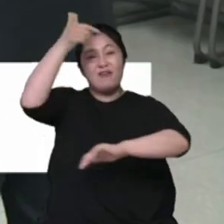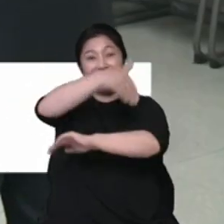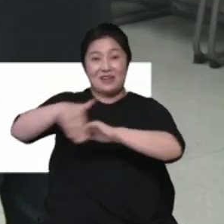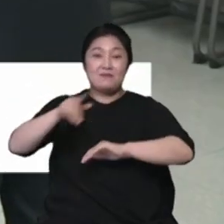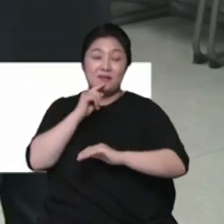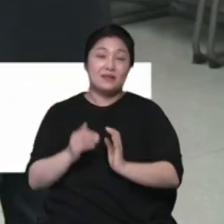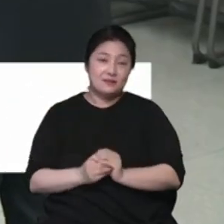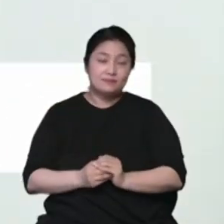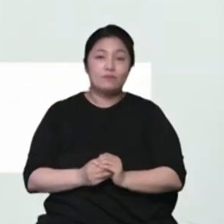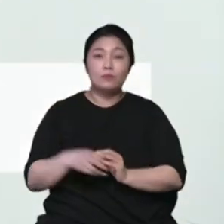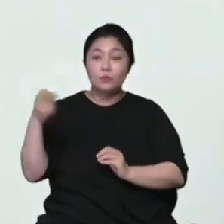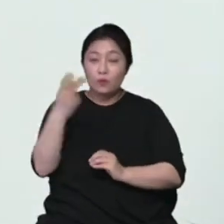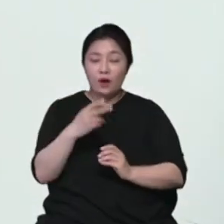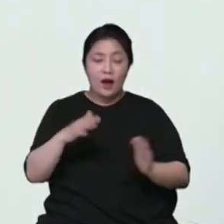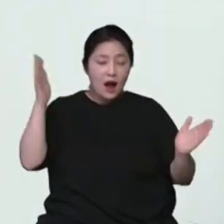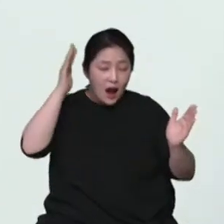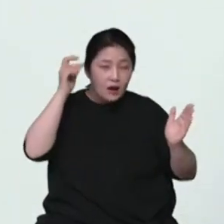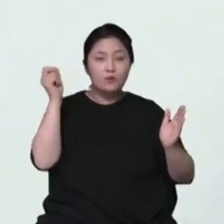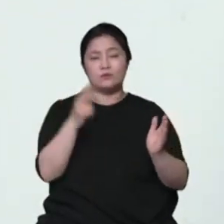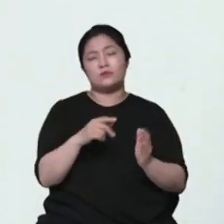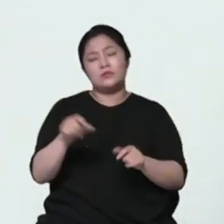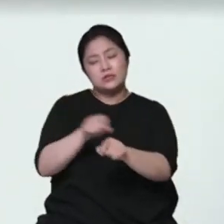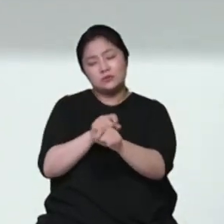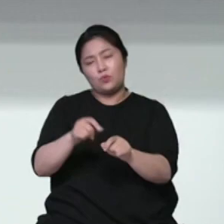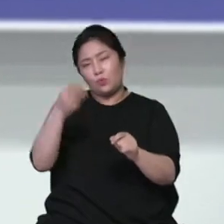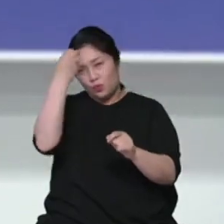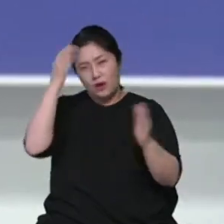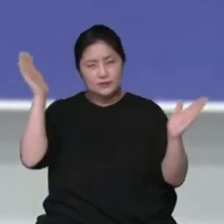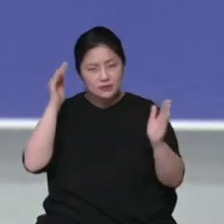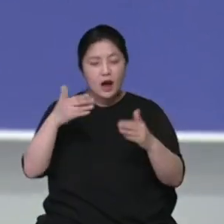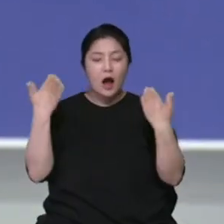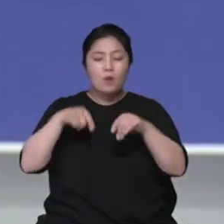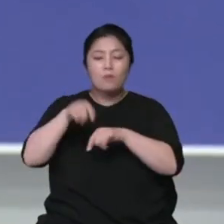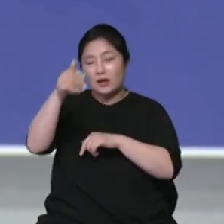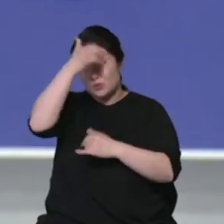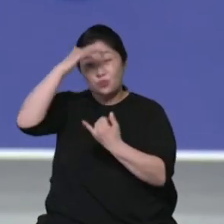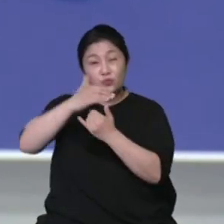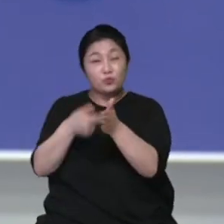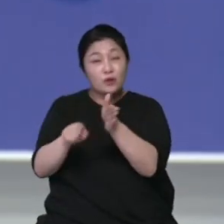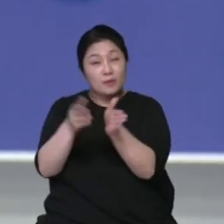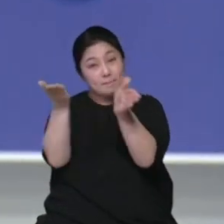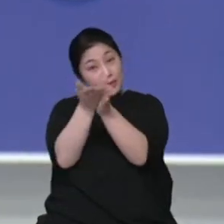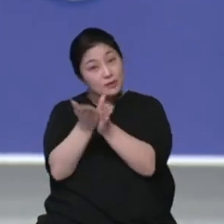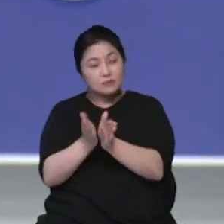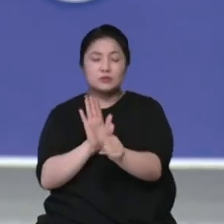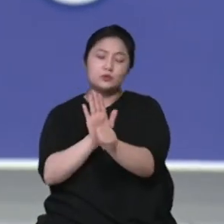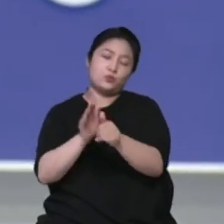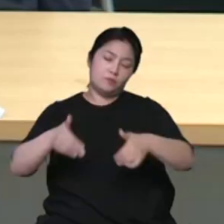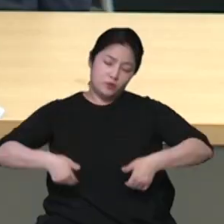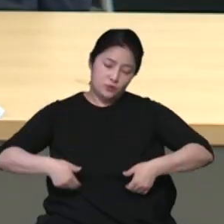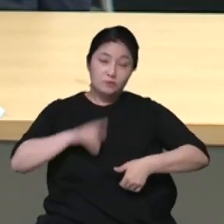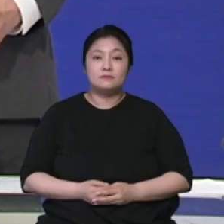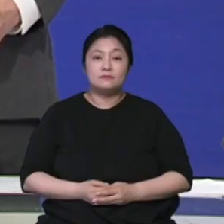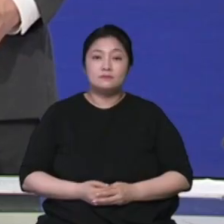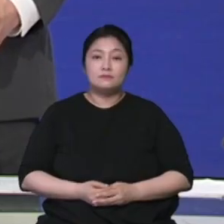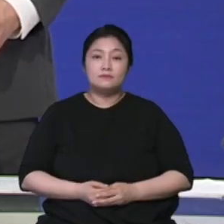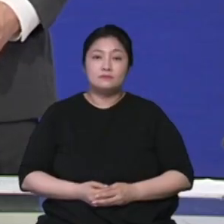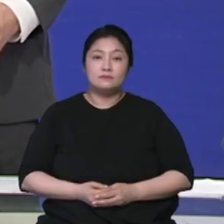밝혔습니다. 또 학령기 아동과 특성화고 학생, 학교 밖 청소년 등을 위한 맞춤형 지원도